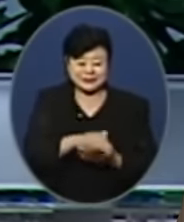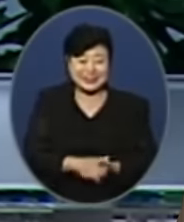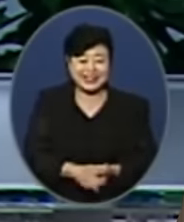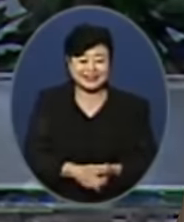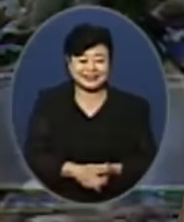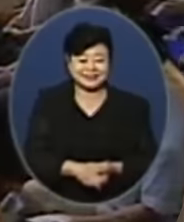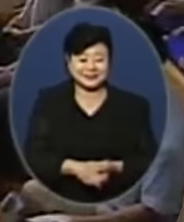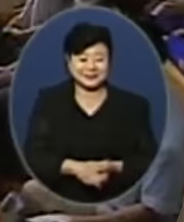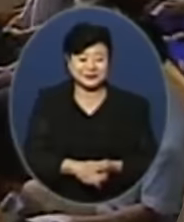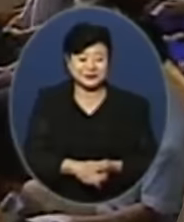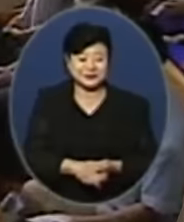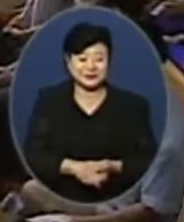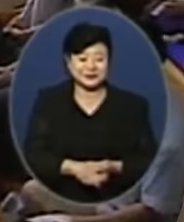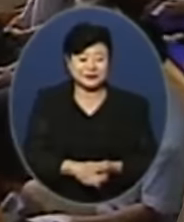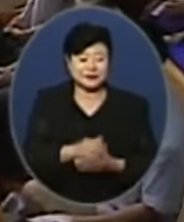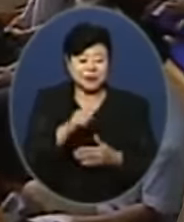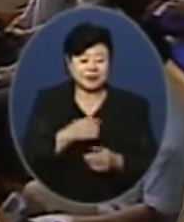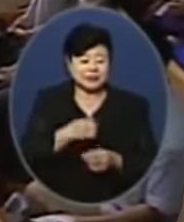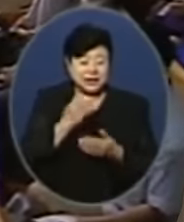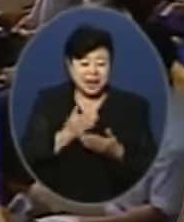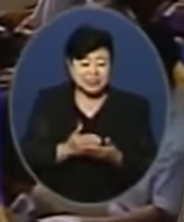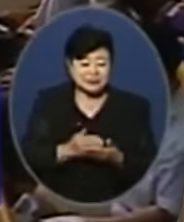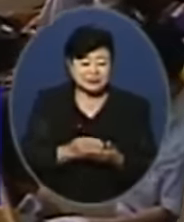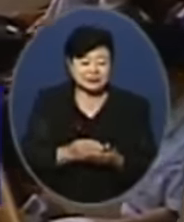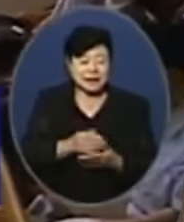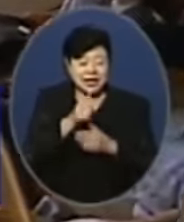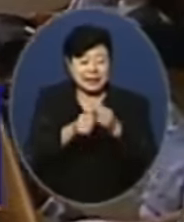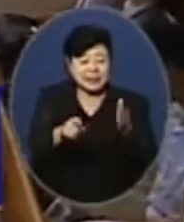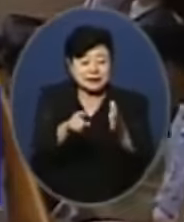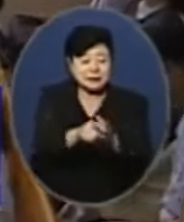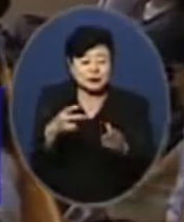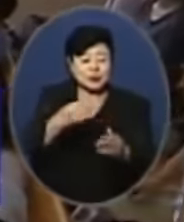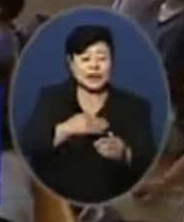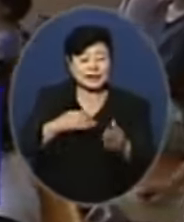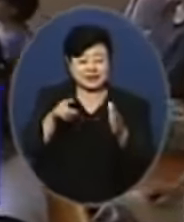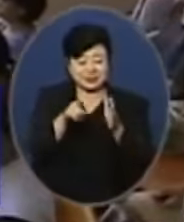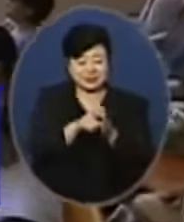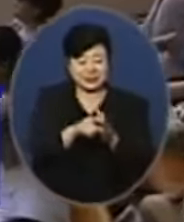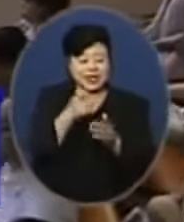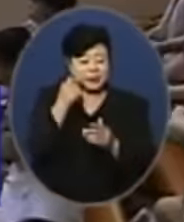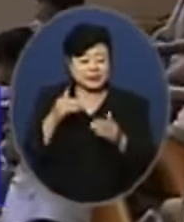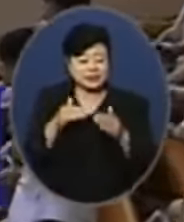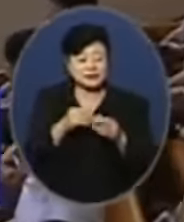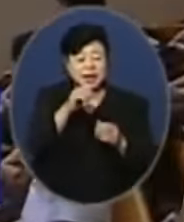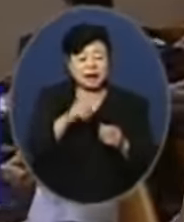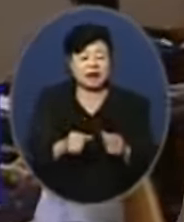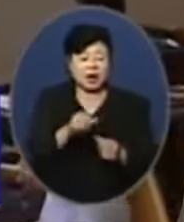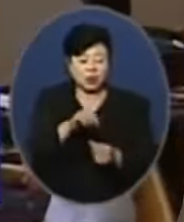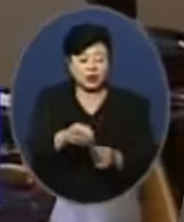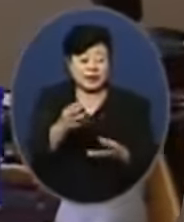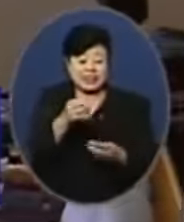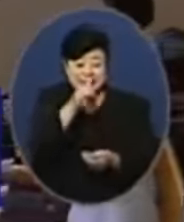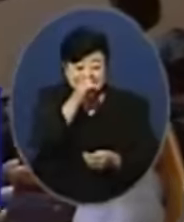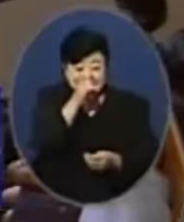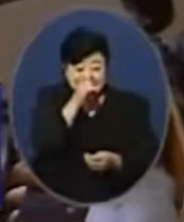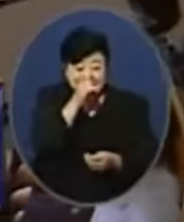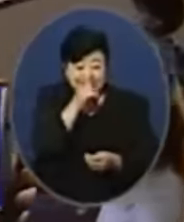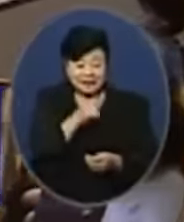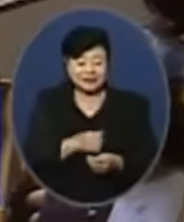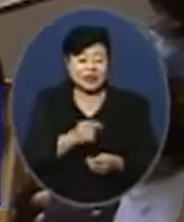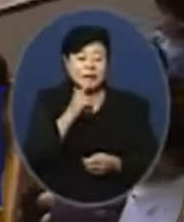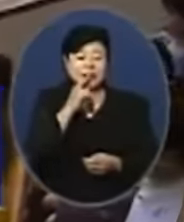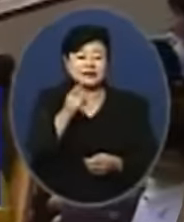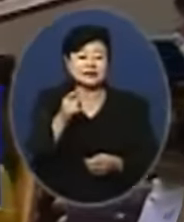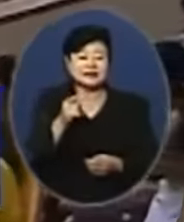것입니다. 너희는 마음에 근심하지 말라. 하나님을 믿으니 또 나를 믿어라. 내 아버지 집에 거할 곳이 많도다. 그렇지 않으면 내게